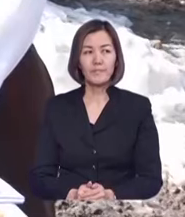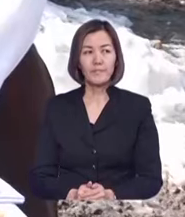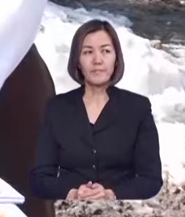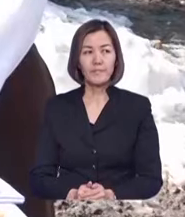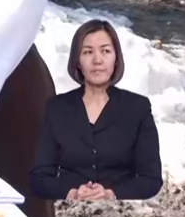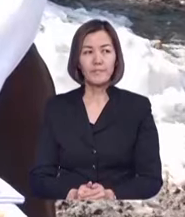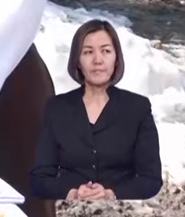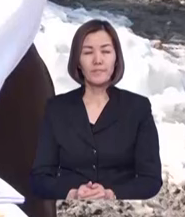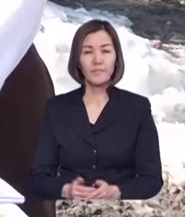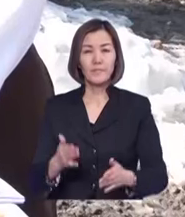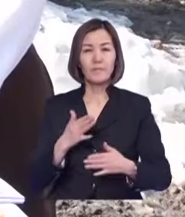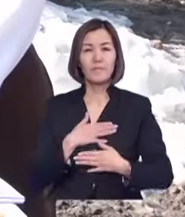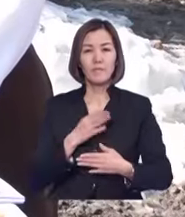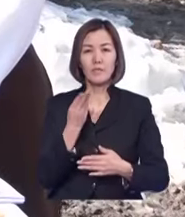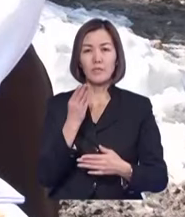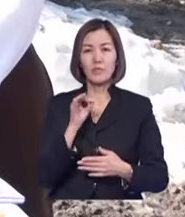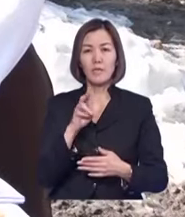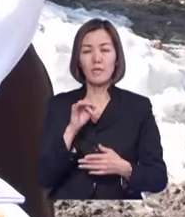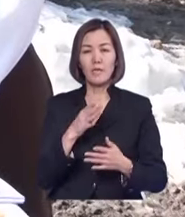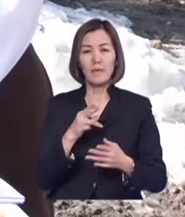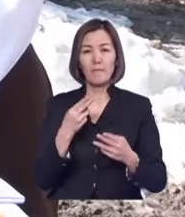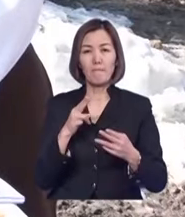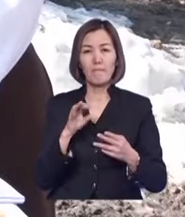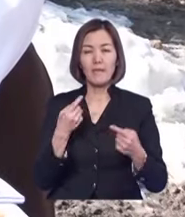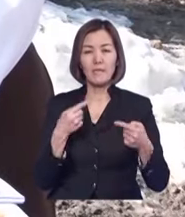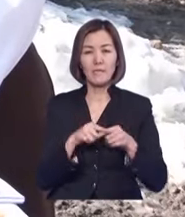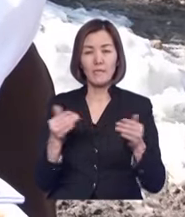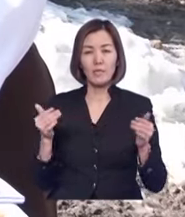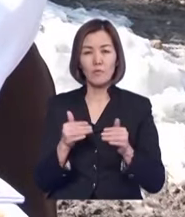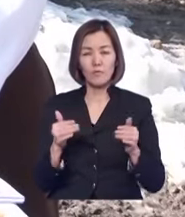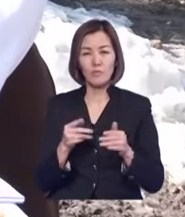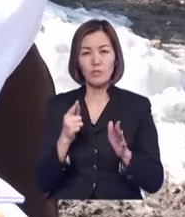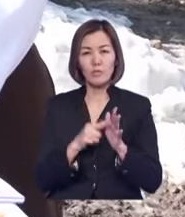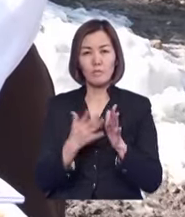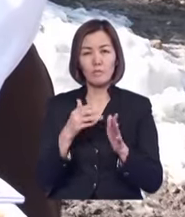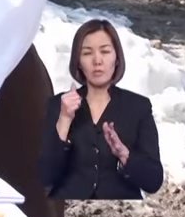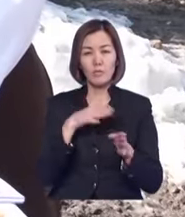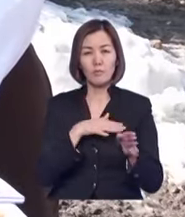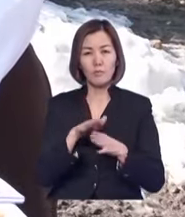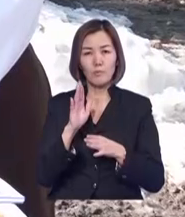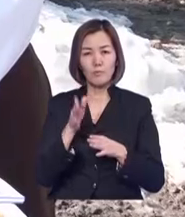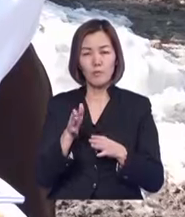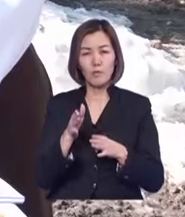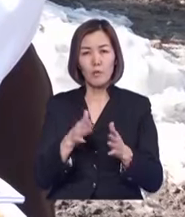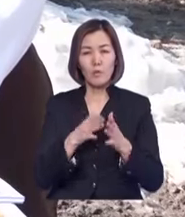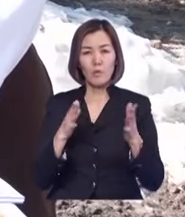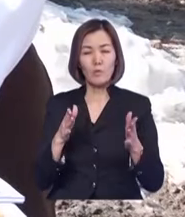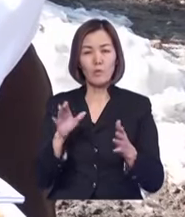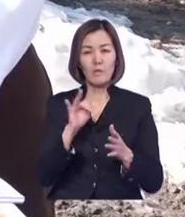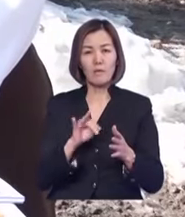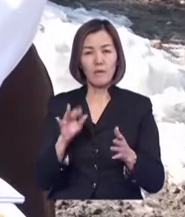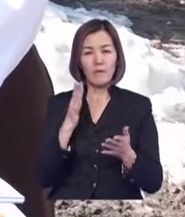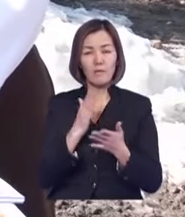Біз Шелек политехникалық колледжге биыл 75 жыл болады. үлкен тарихы бар колледж.